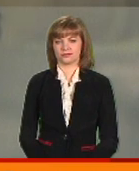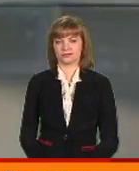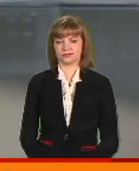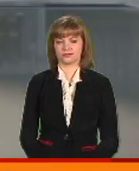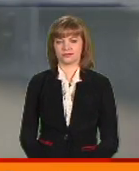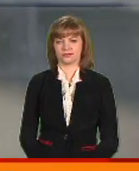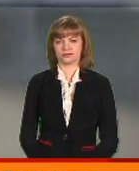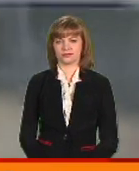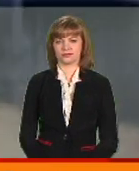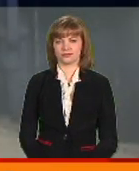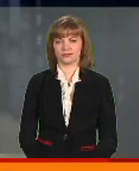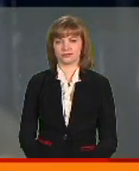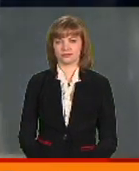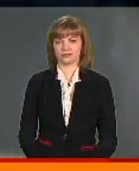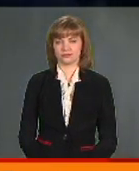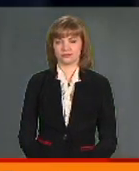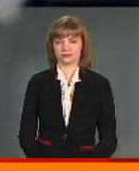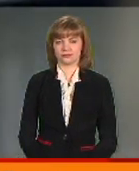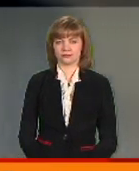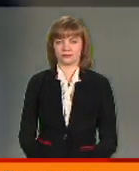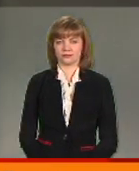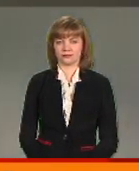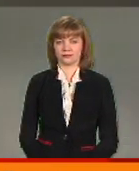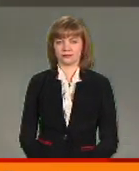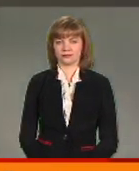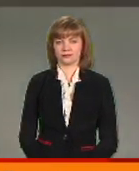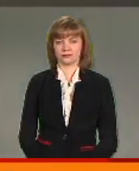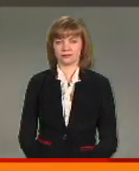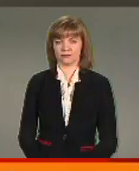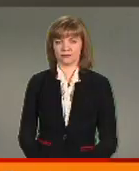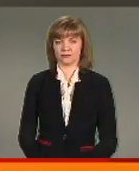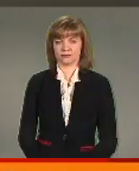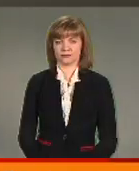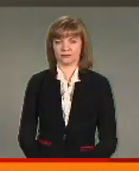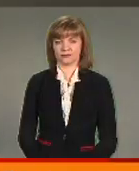Ярошенко, Олександр Аліфанов, Андрій Шурин. Програма «Вікна» СТБ.